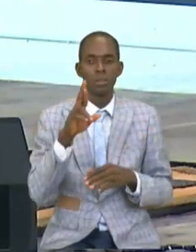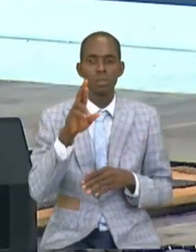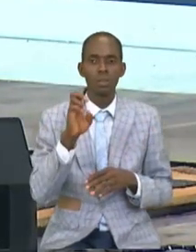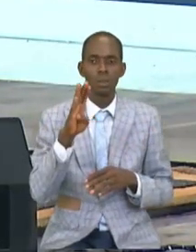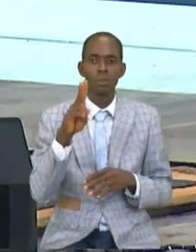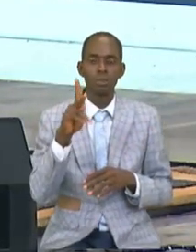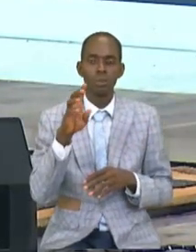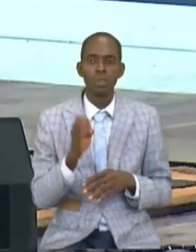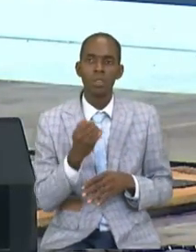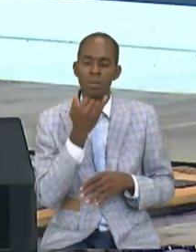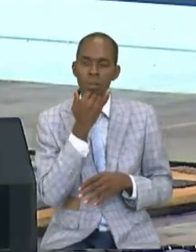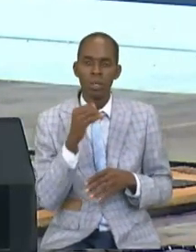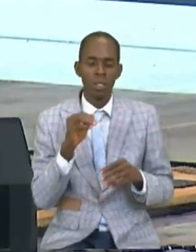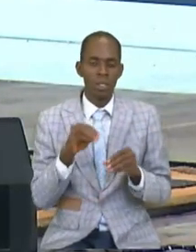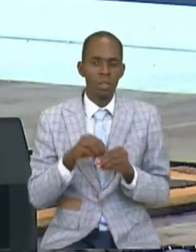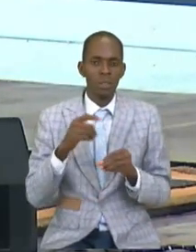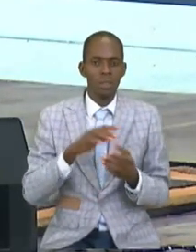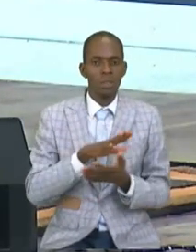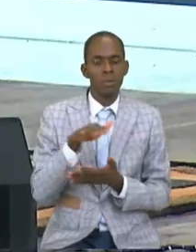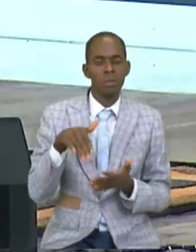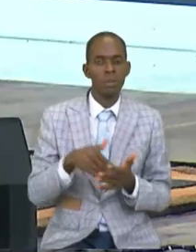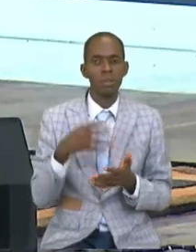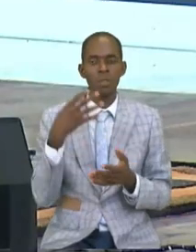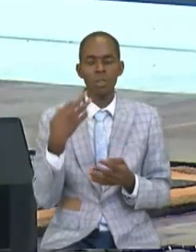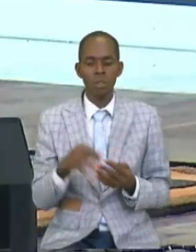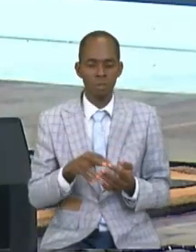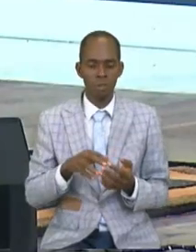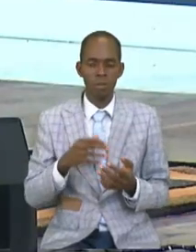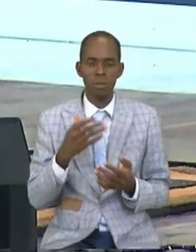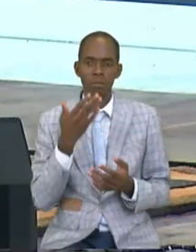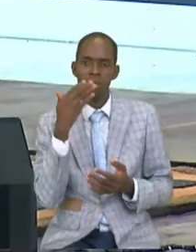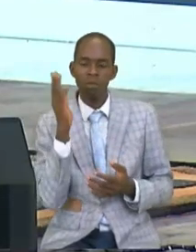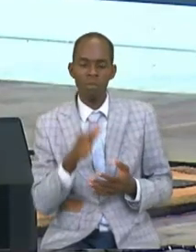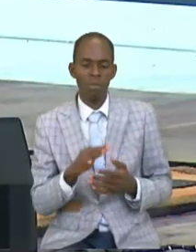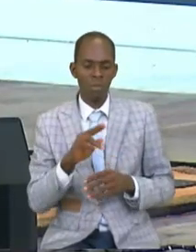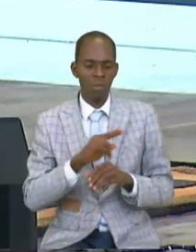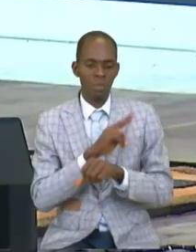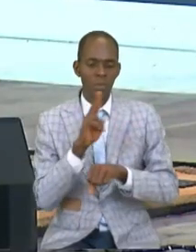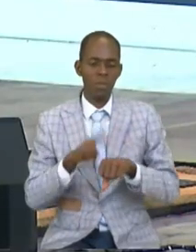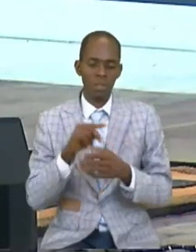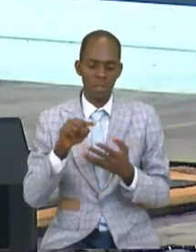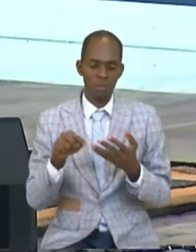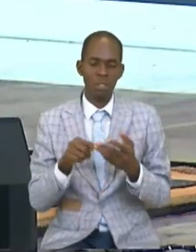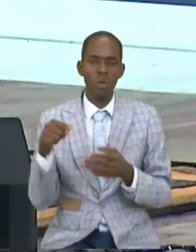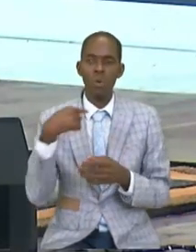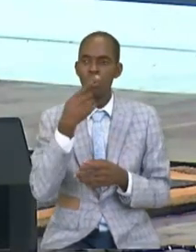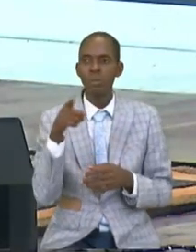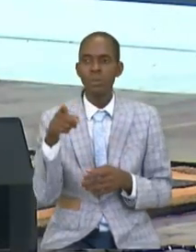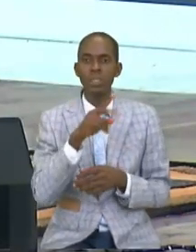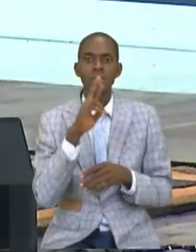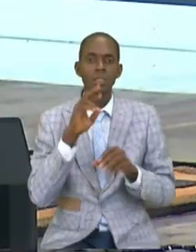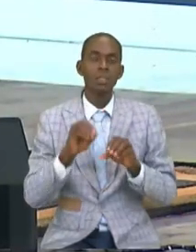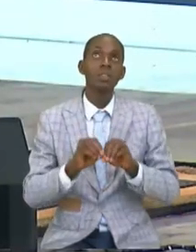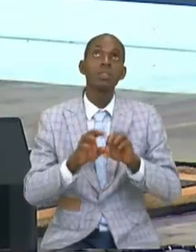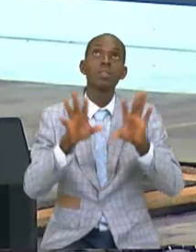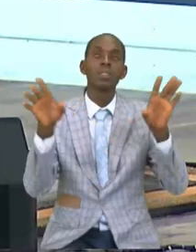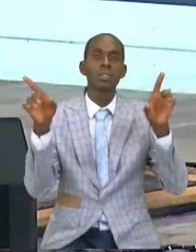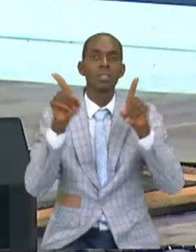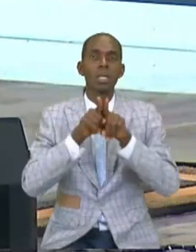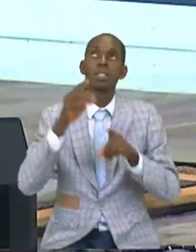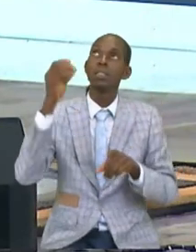irrépréhensibles au milieu d'une génération perverse et corrompue, parmi laquelle vous brillez comme